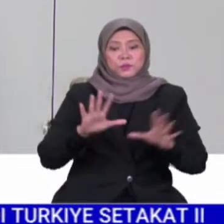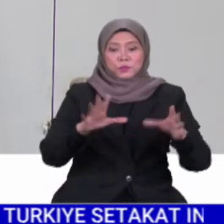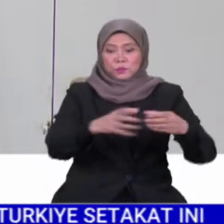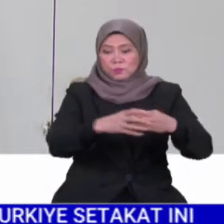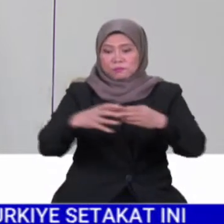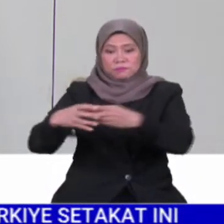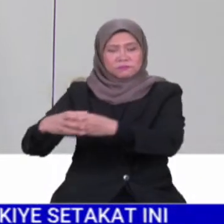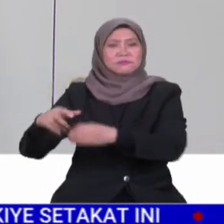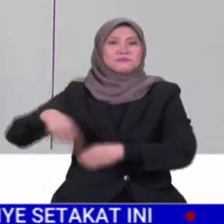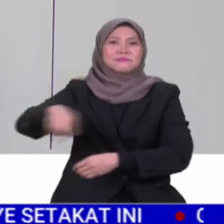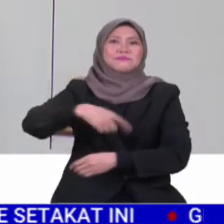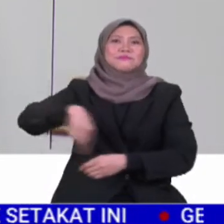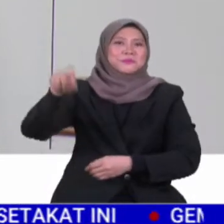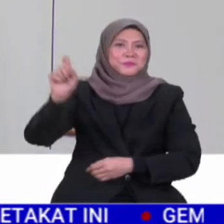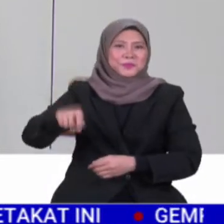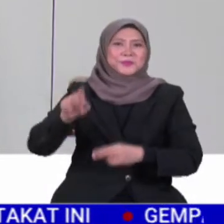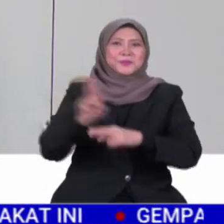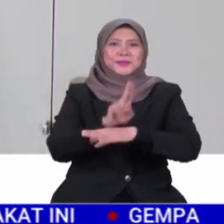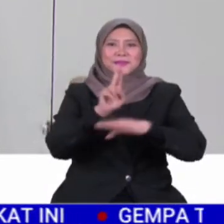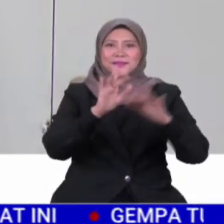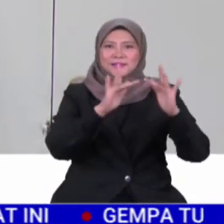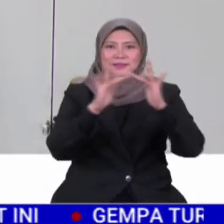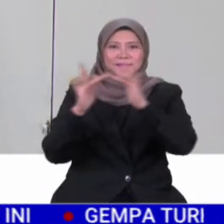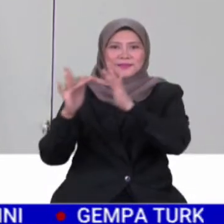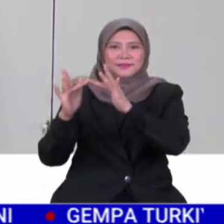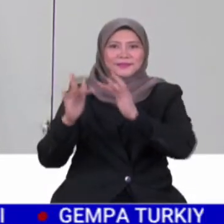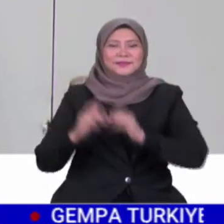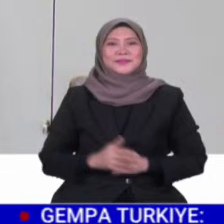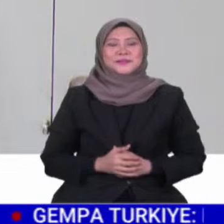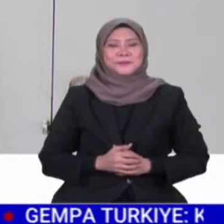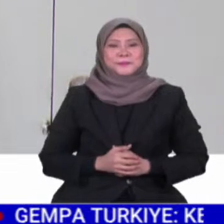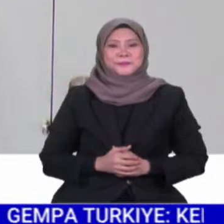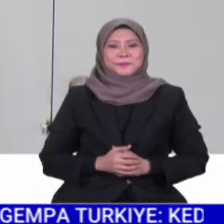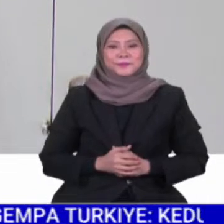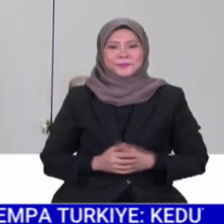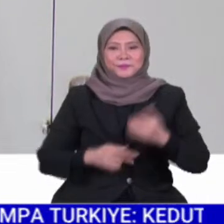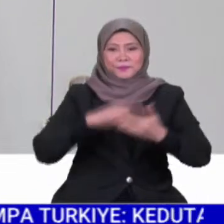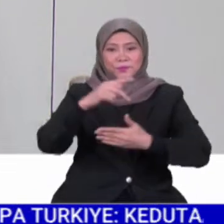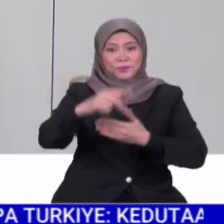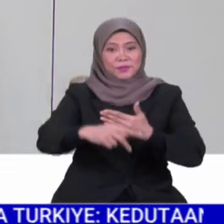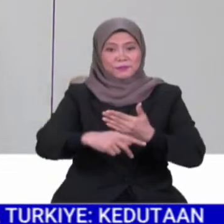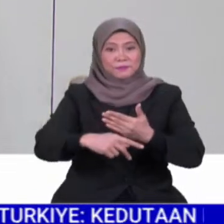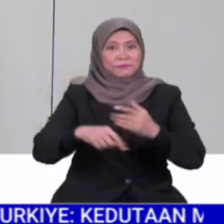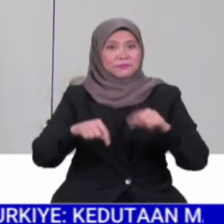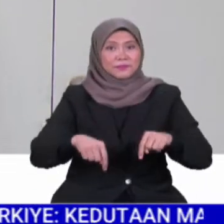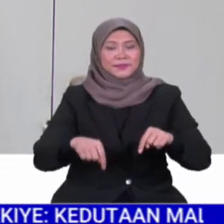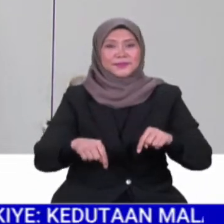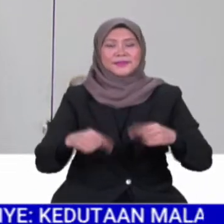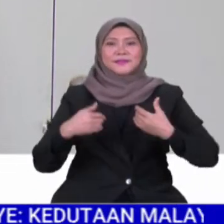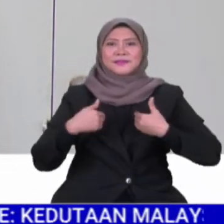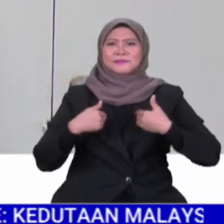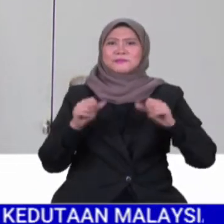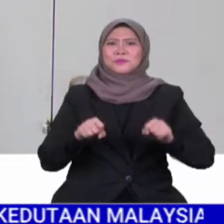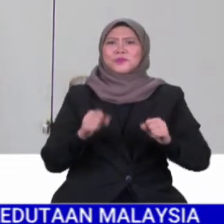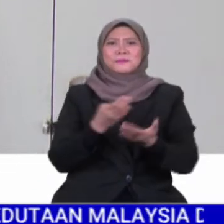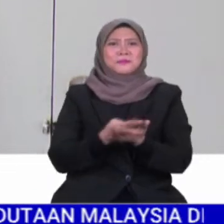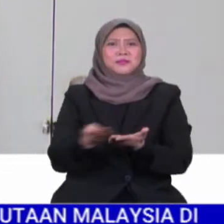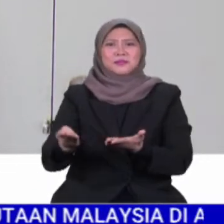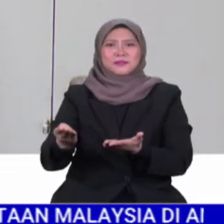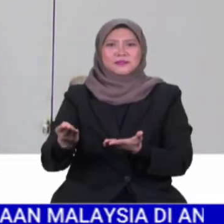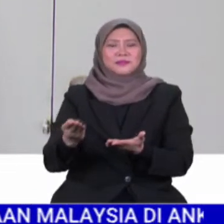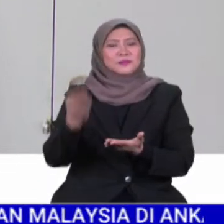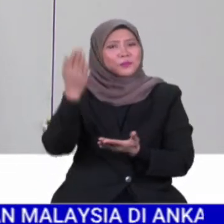golongan pun sekarang memang perlukan internet. Lagi satu, program ni akan dia macam mampu miliklah